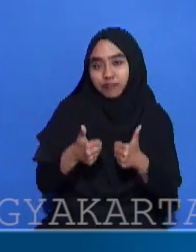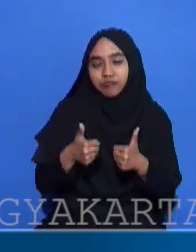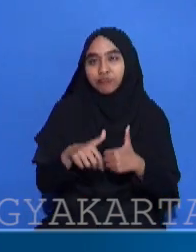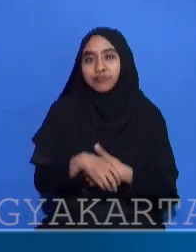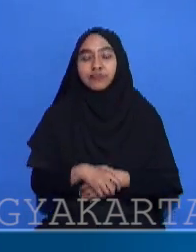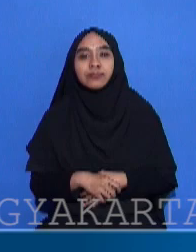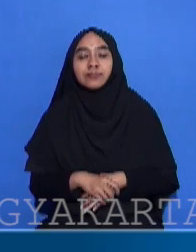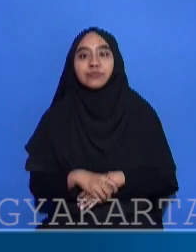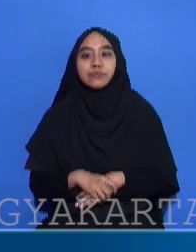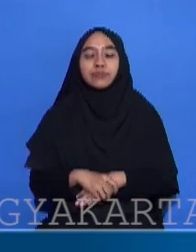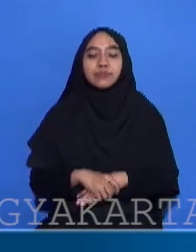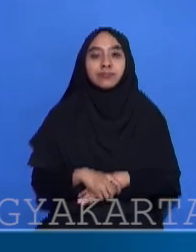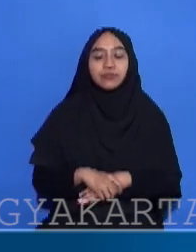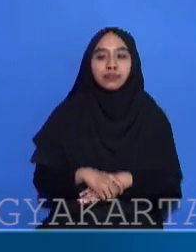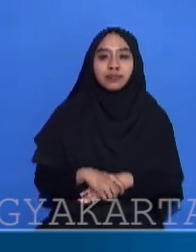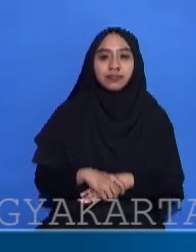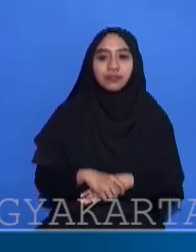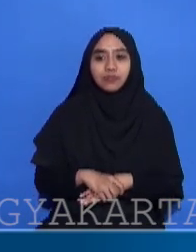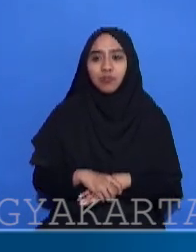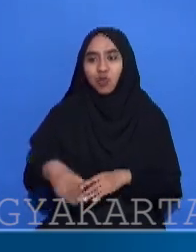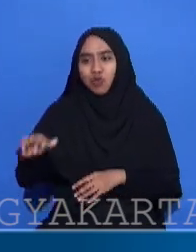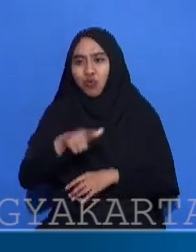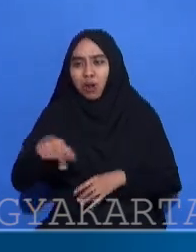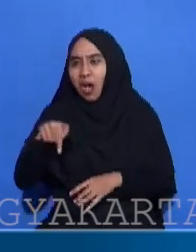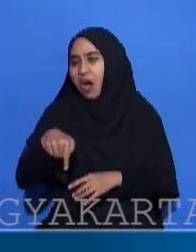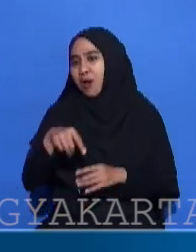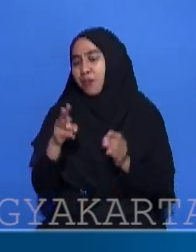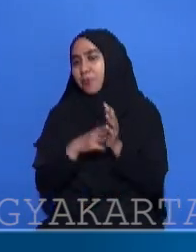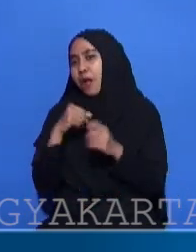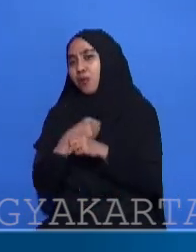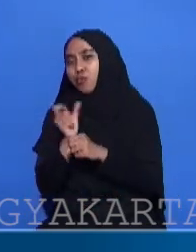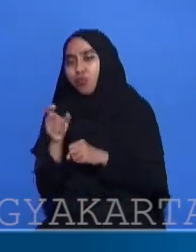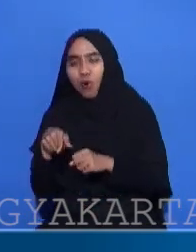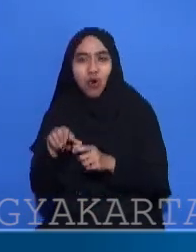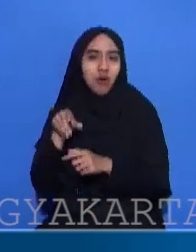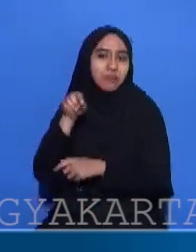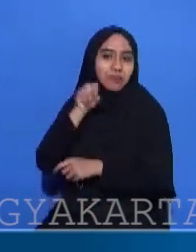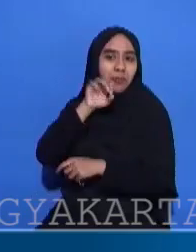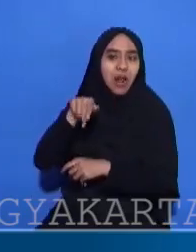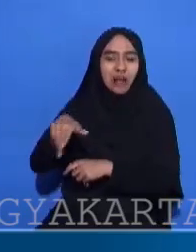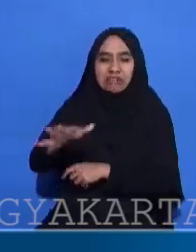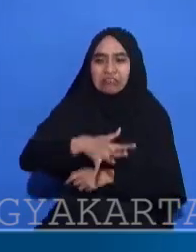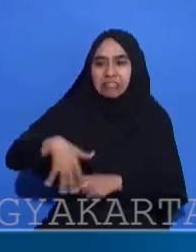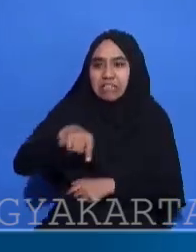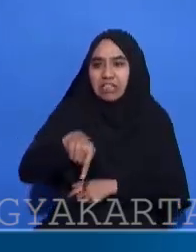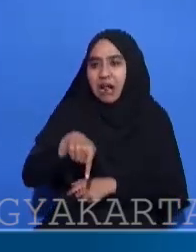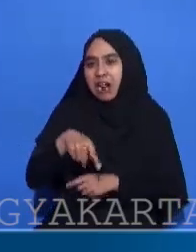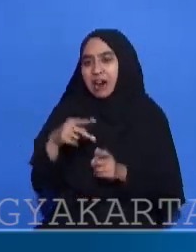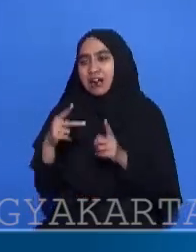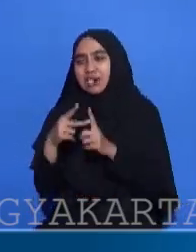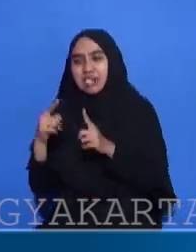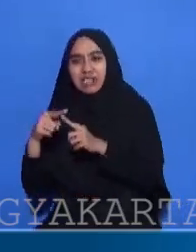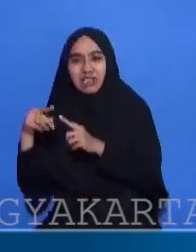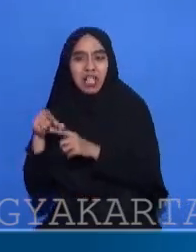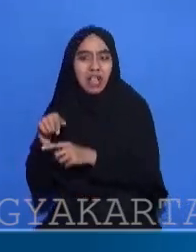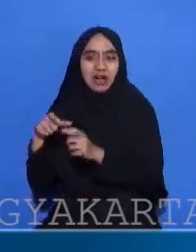Wawan widayanto dan Lurah Maguwoharjo Kasidi menjelaskan keberadaan lahan atau tanah khas desa yang luas